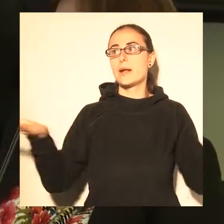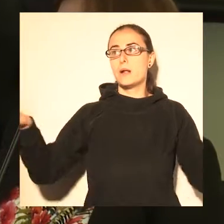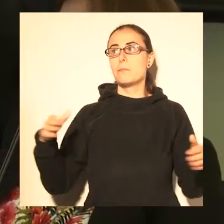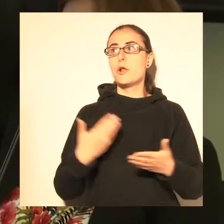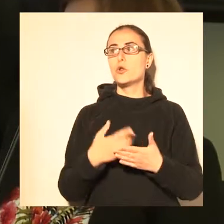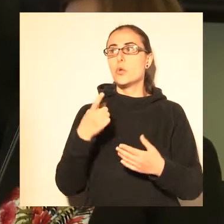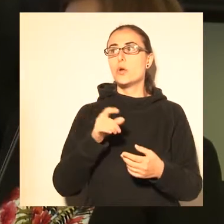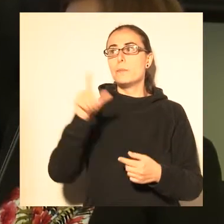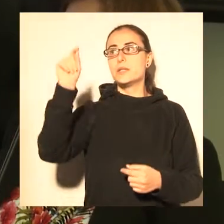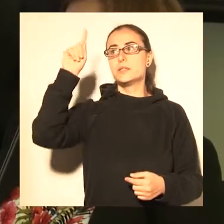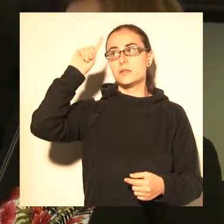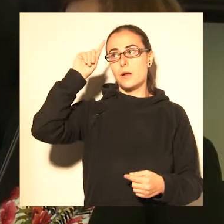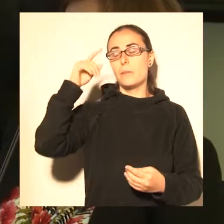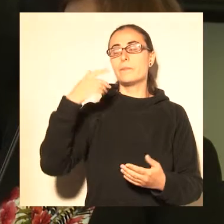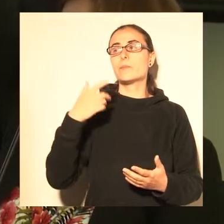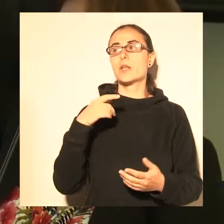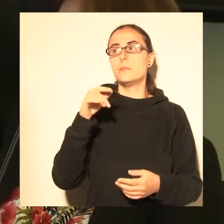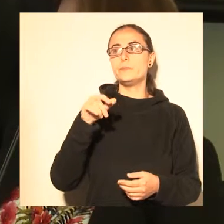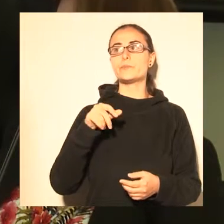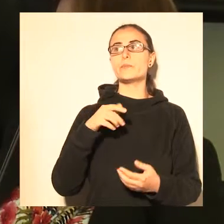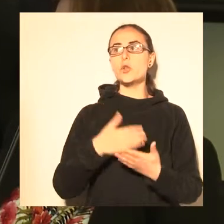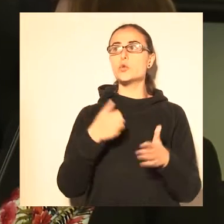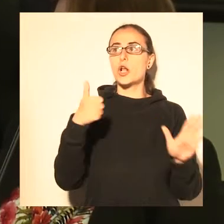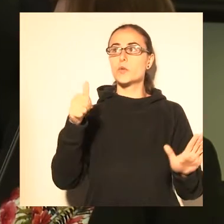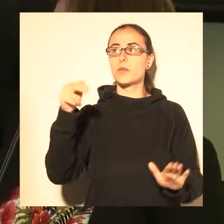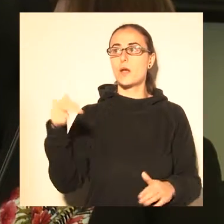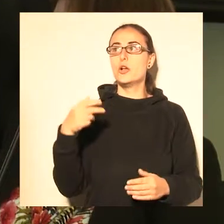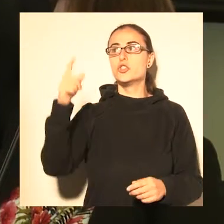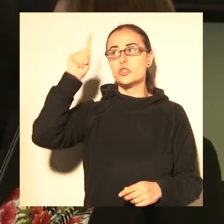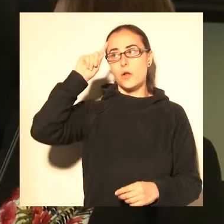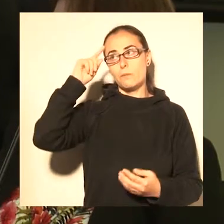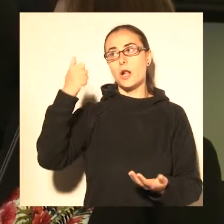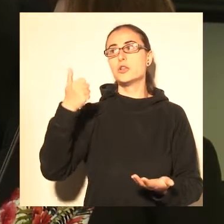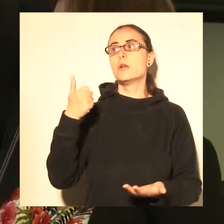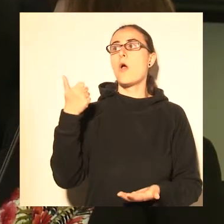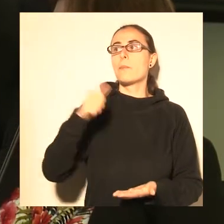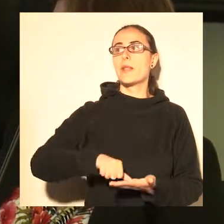Nu i nicio glumă merge în Germania să transporte banane cu 600 de